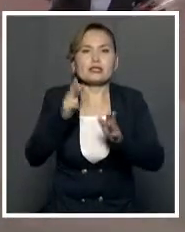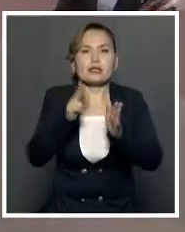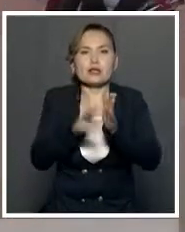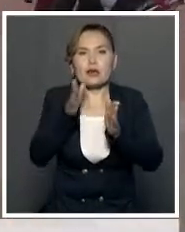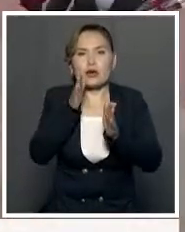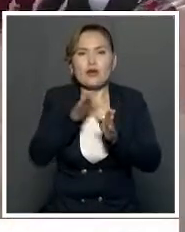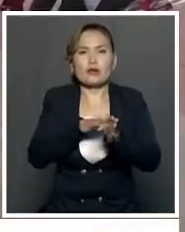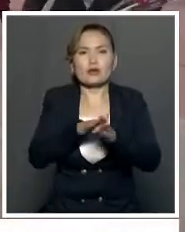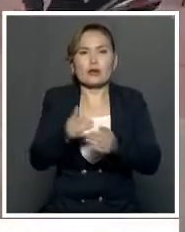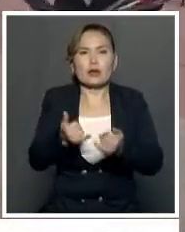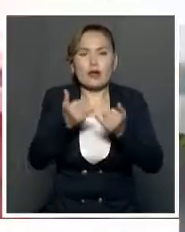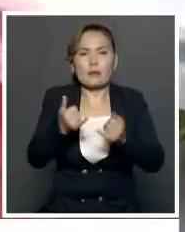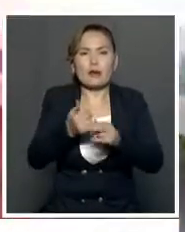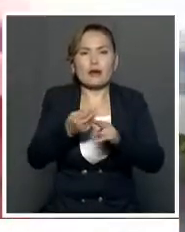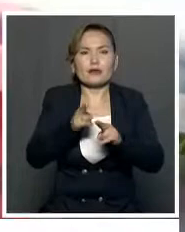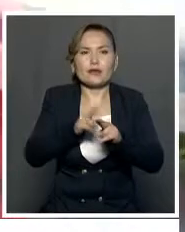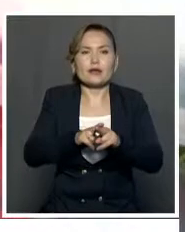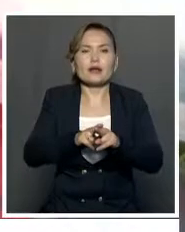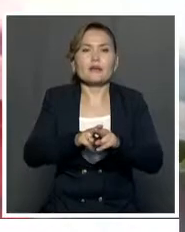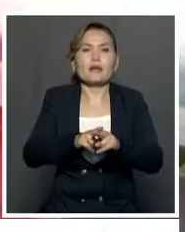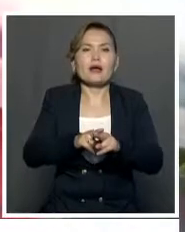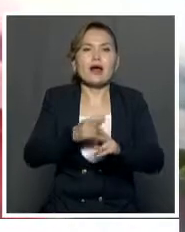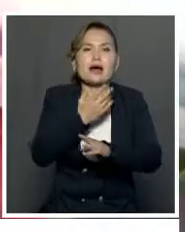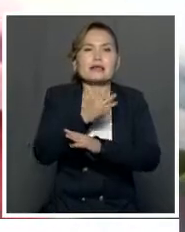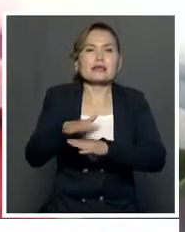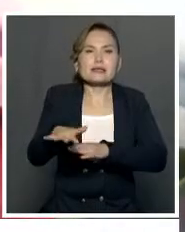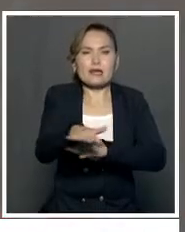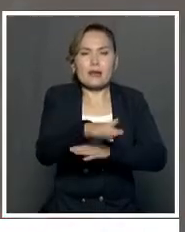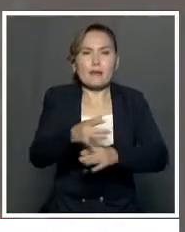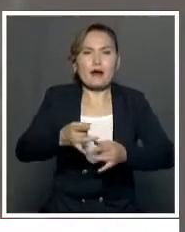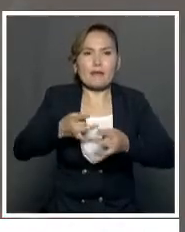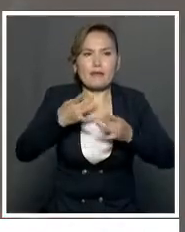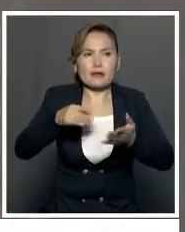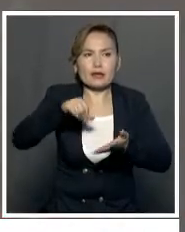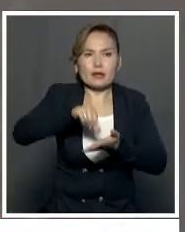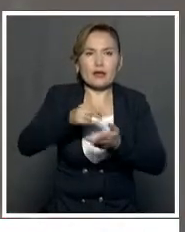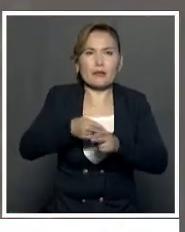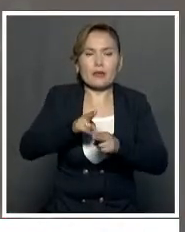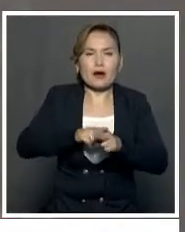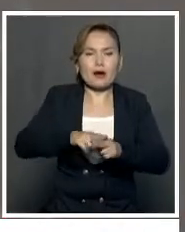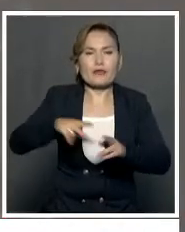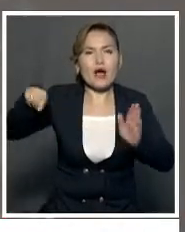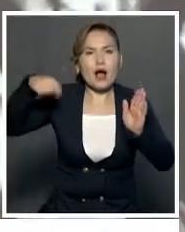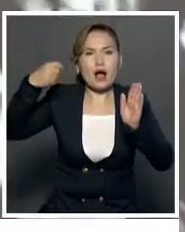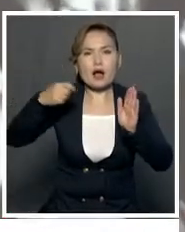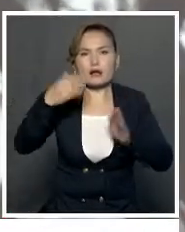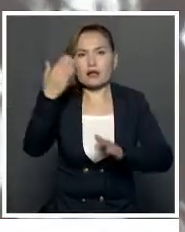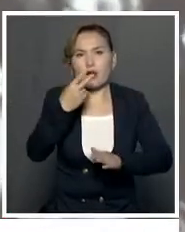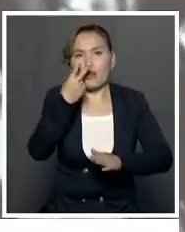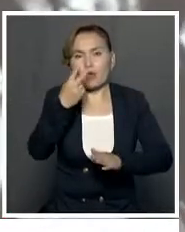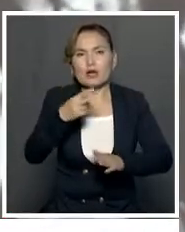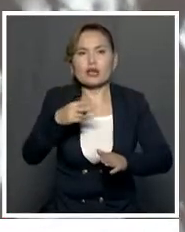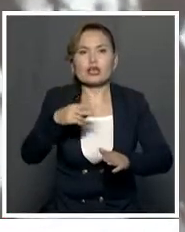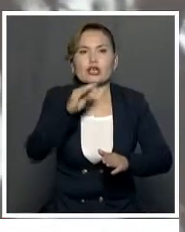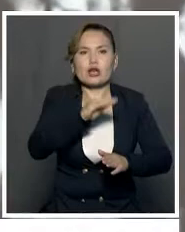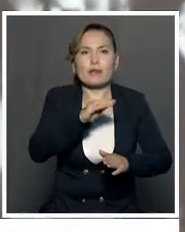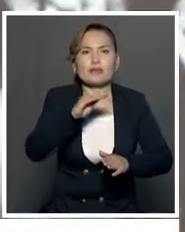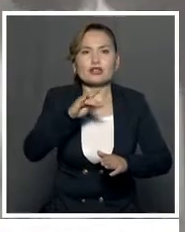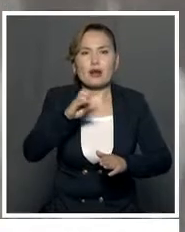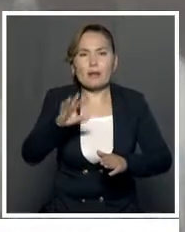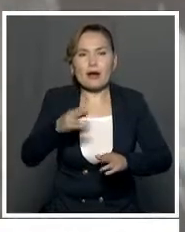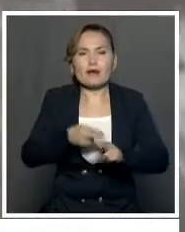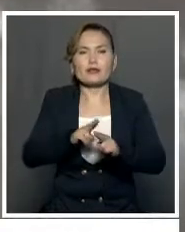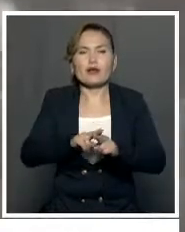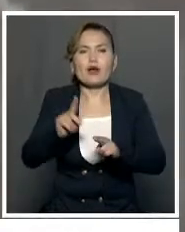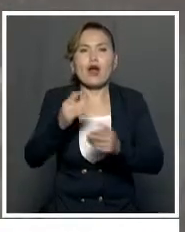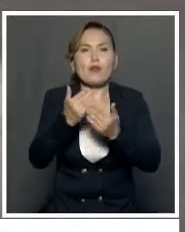80 жыл толуына орай ақынның саябағында мәдени шара өтті. Ескі хрониканың кадрлары көрсетіліп, Жамбыл Жабаевтың мұражайына виртуалды